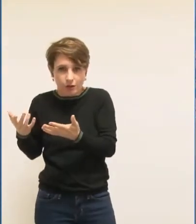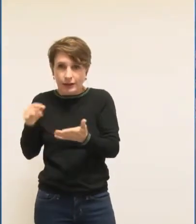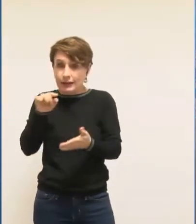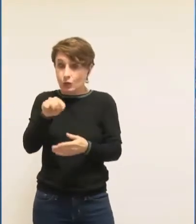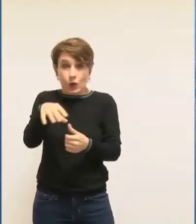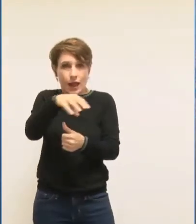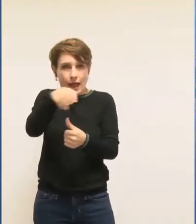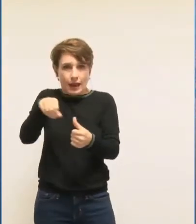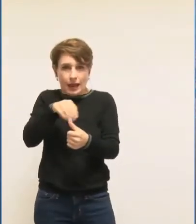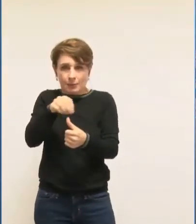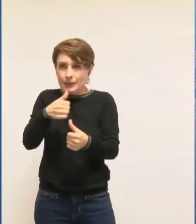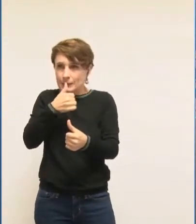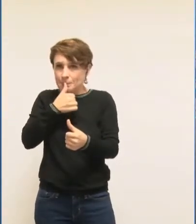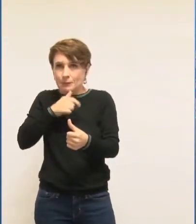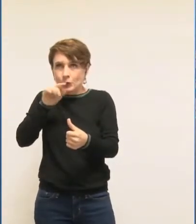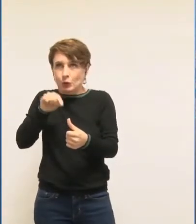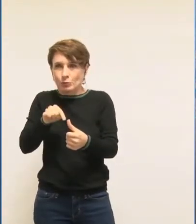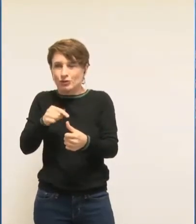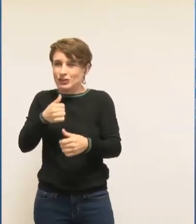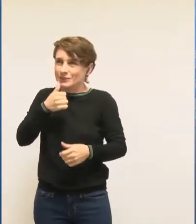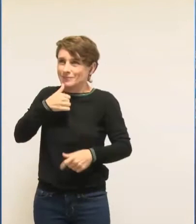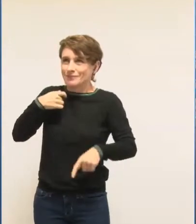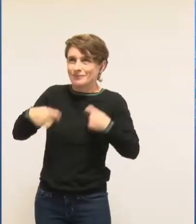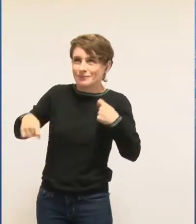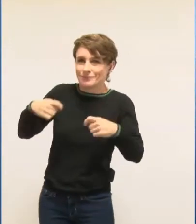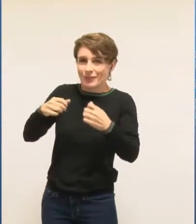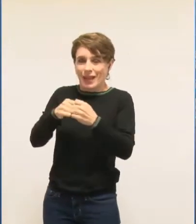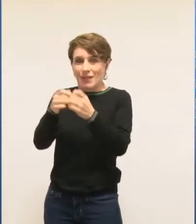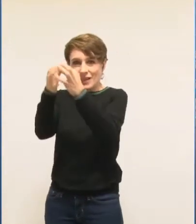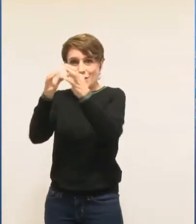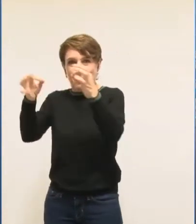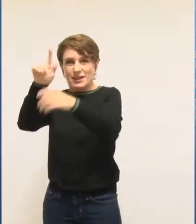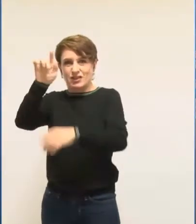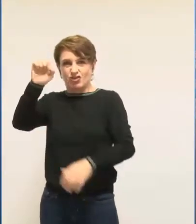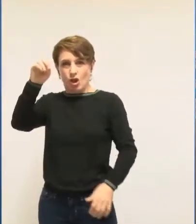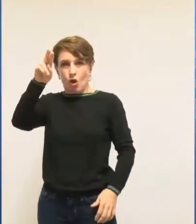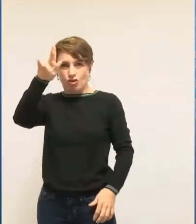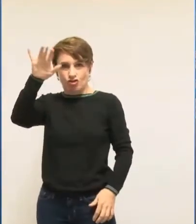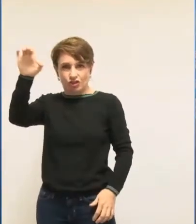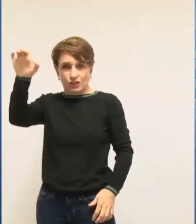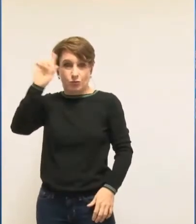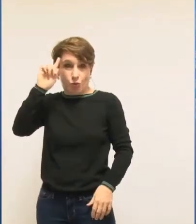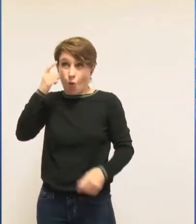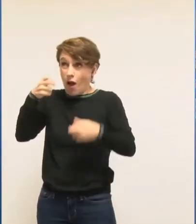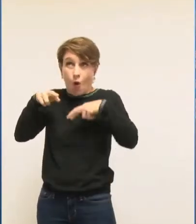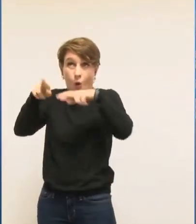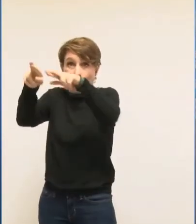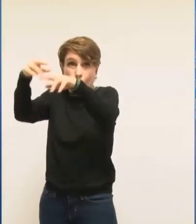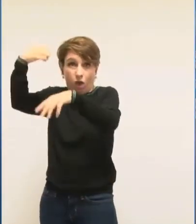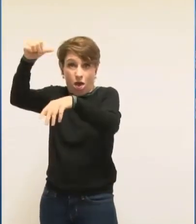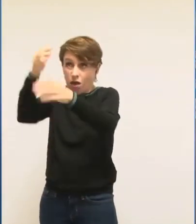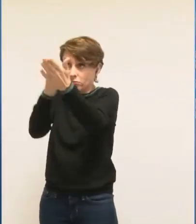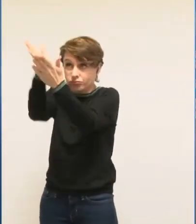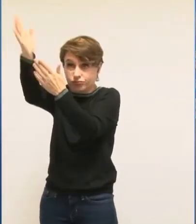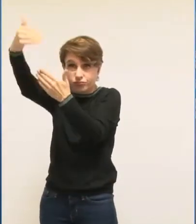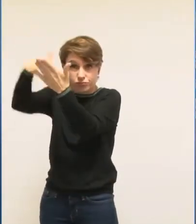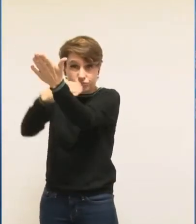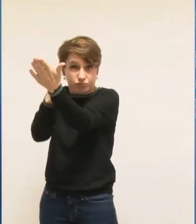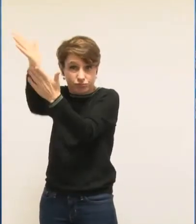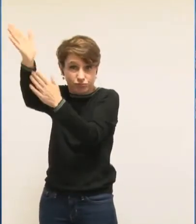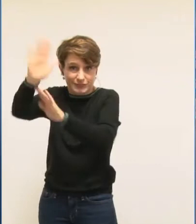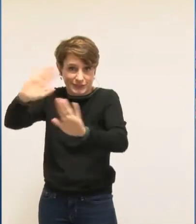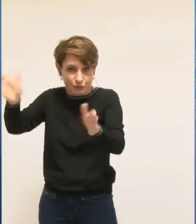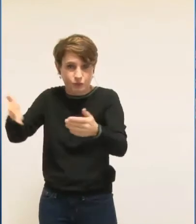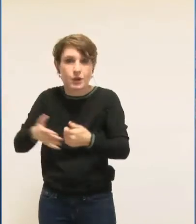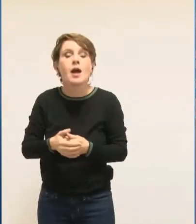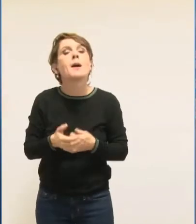de garder la Géorgie comme partenaire puisque son seul axe routier d'ouverture. Mais le tableau n'est pas si noir qu'il